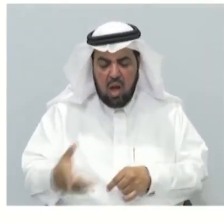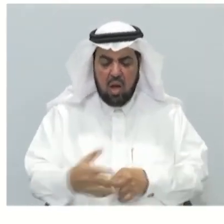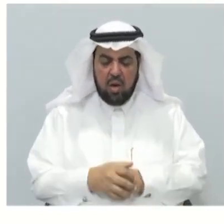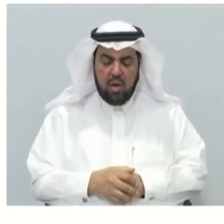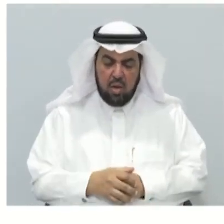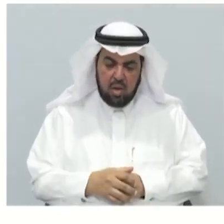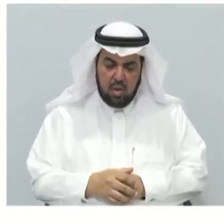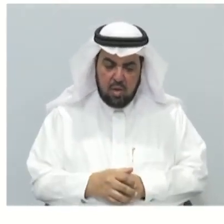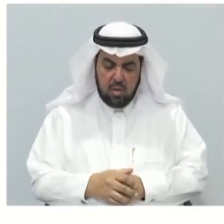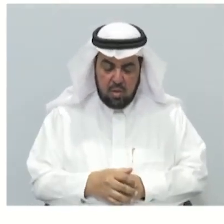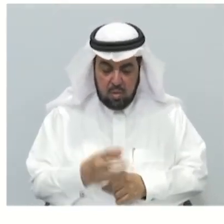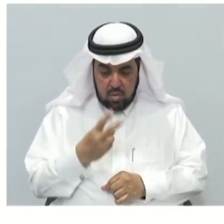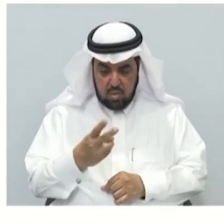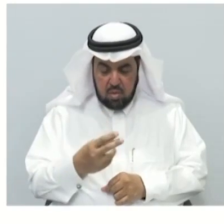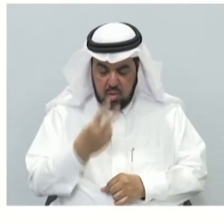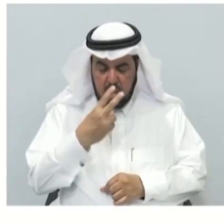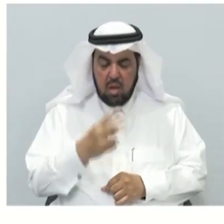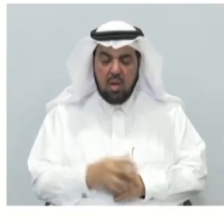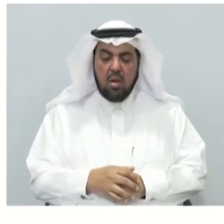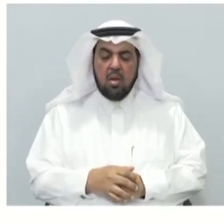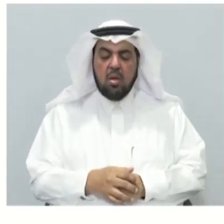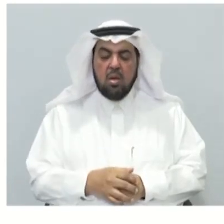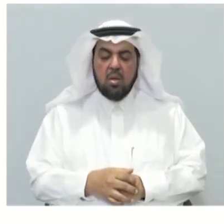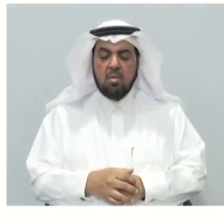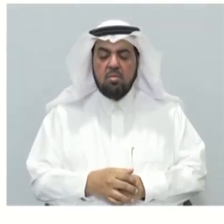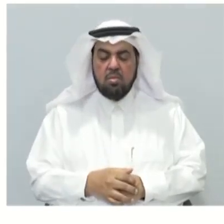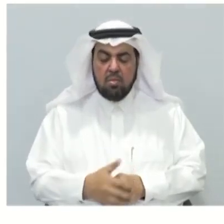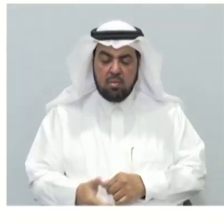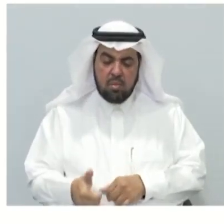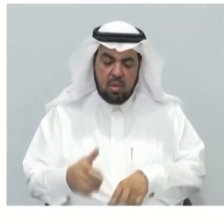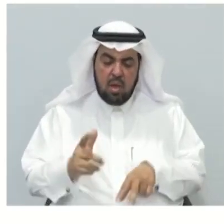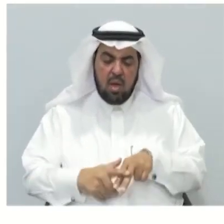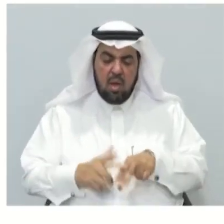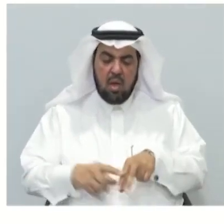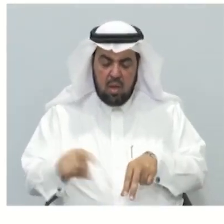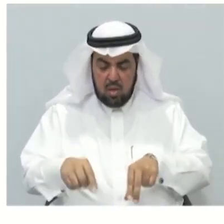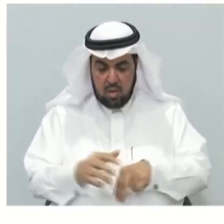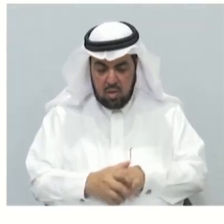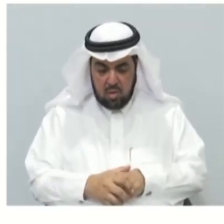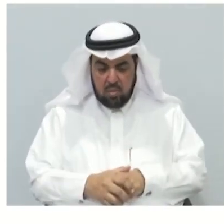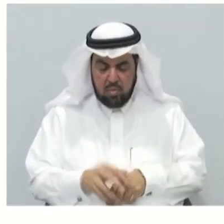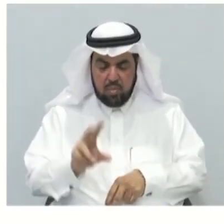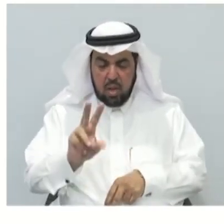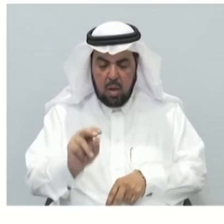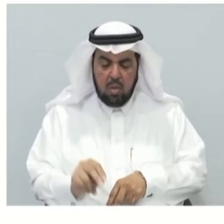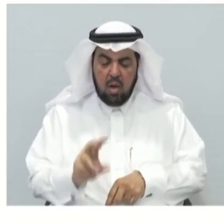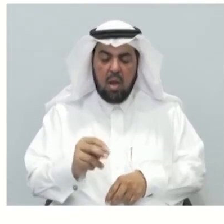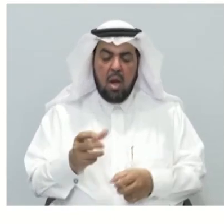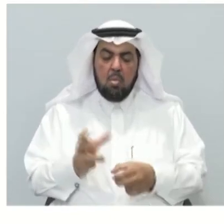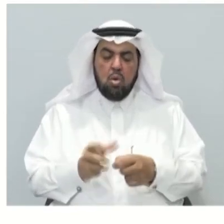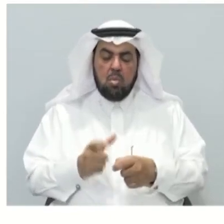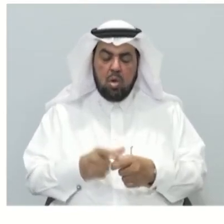اذا من خلال نظريه انجل انجل ساي اي اي اس هذين المثلثين